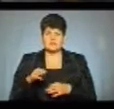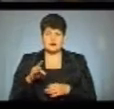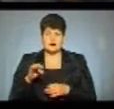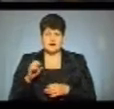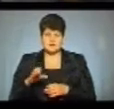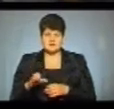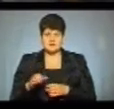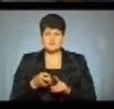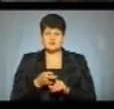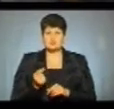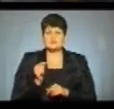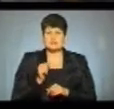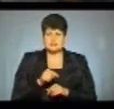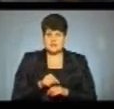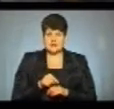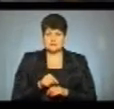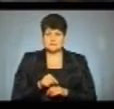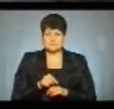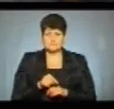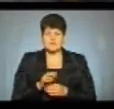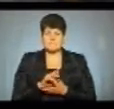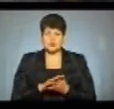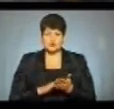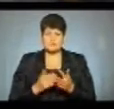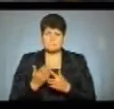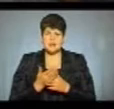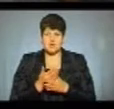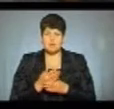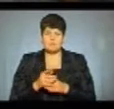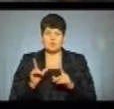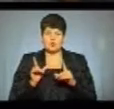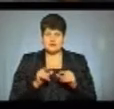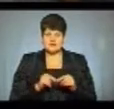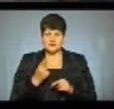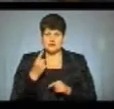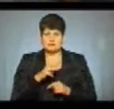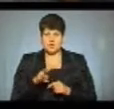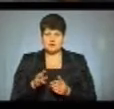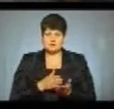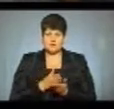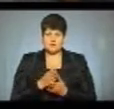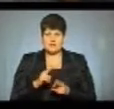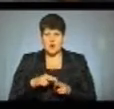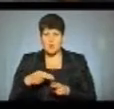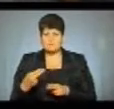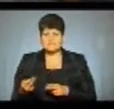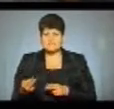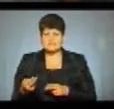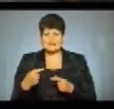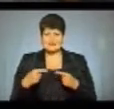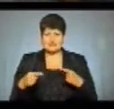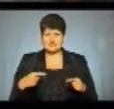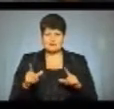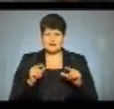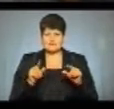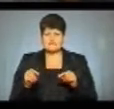зв'язку з тими для продовження пільгового проїзду. І крім того, 1 мільйон гривень спрямовується компенсація іншим